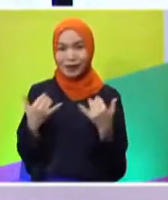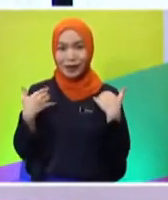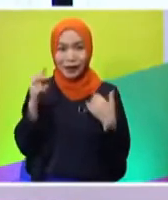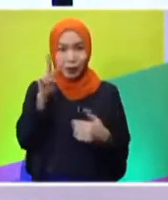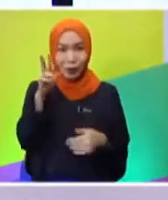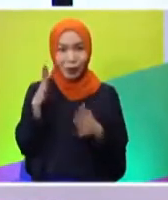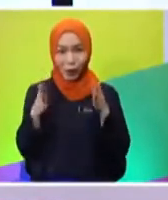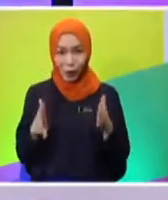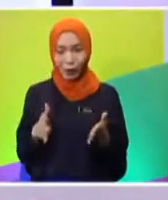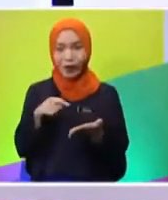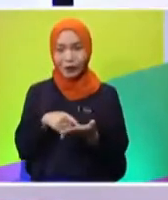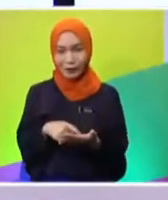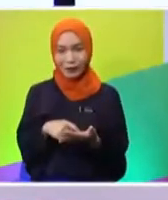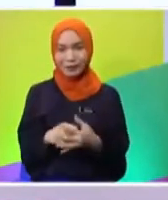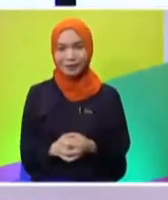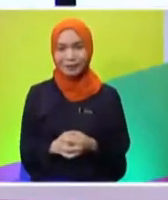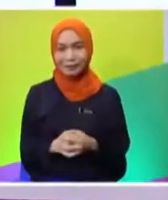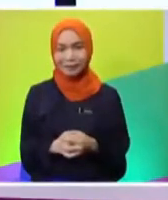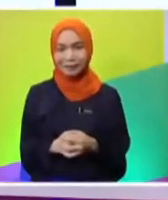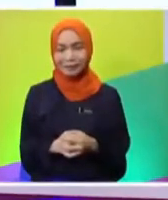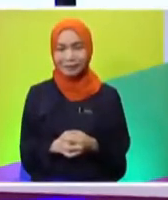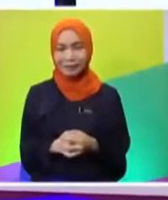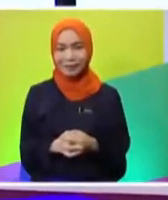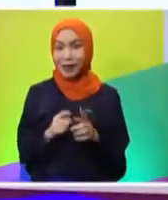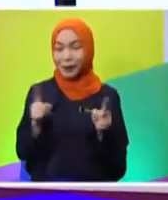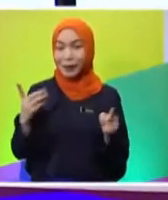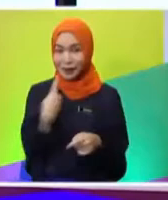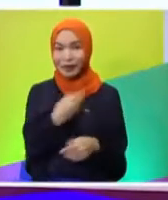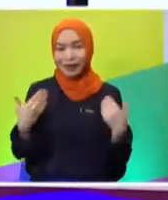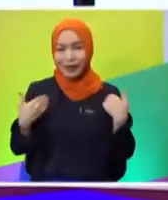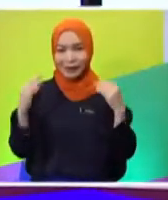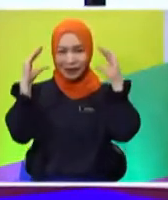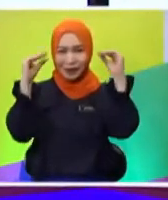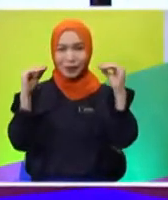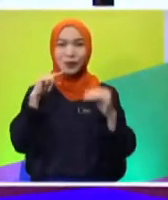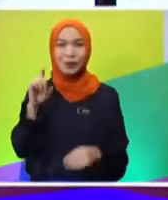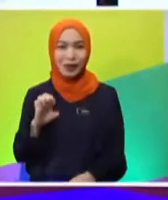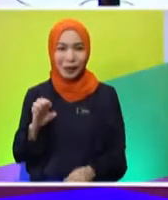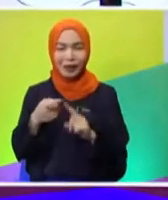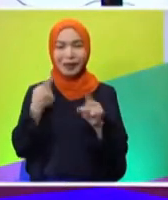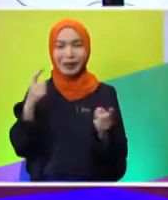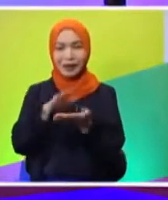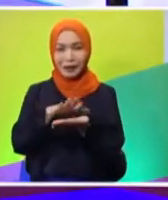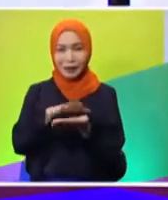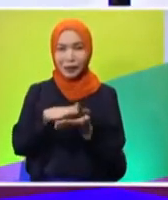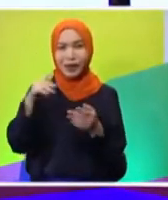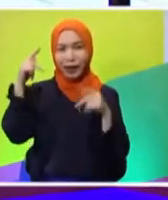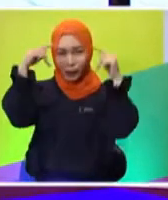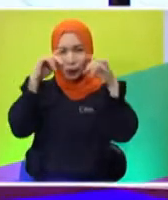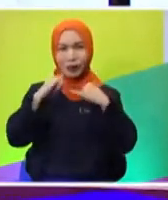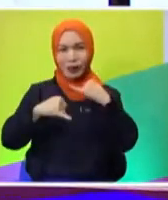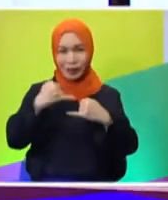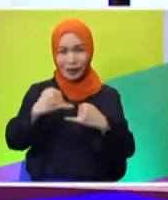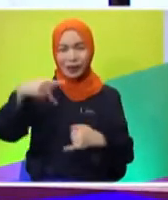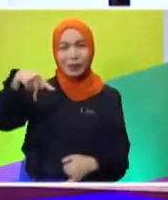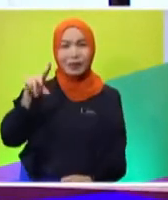hari ini kita sebenarnya ditemani oleh Cikgu Zainal Abidin dari sekolah menengah kebangsaan Putrajaya